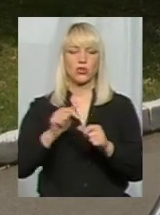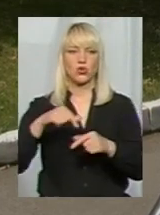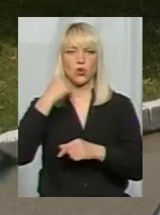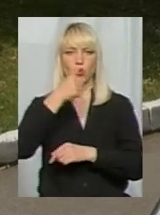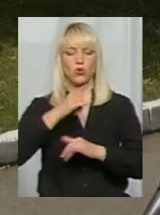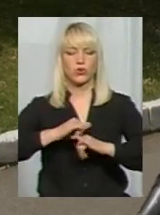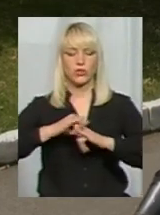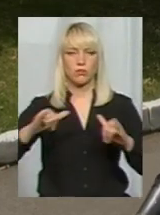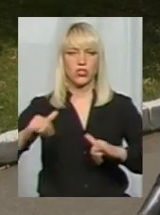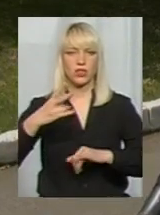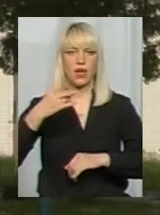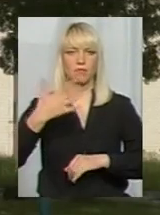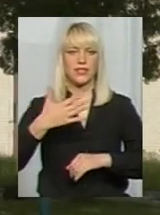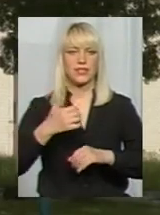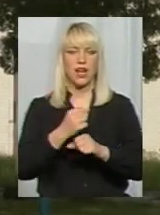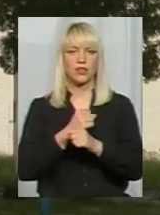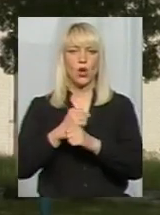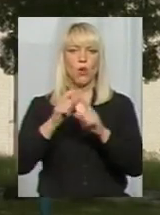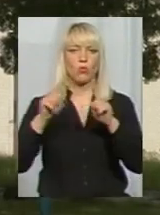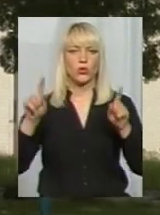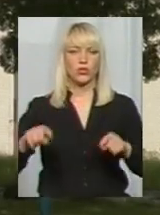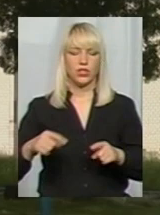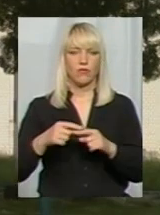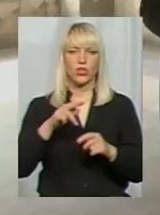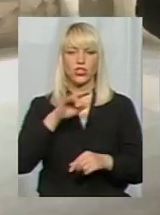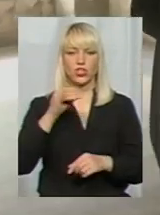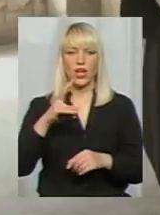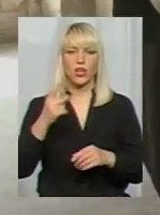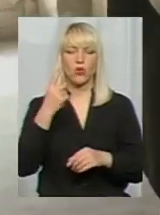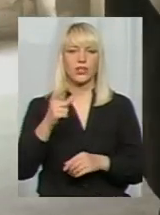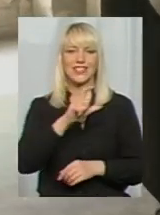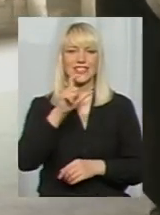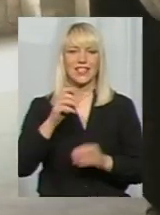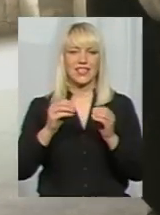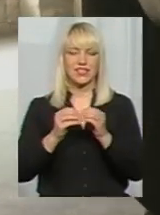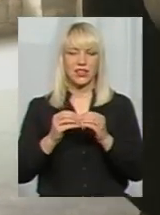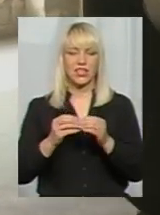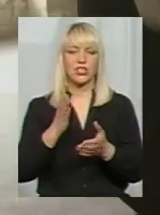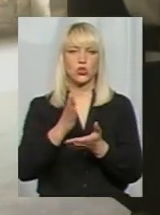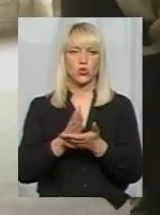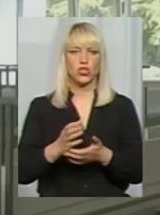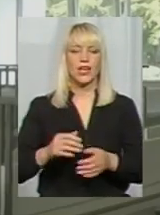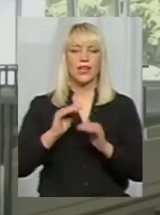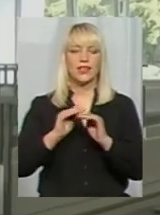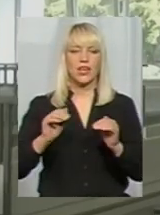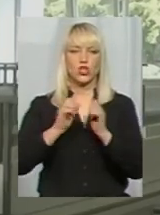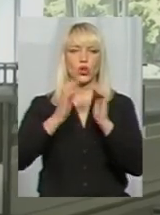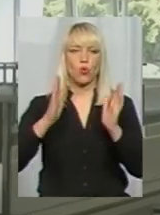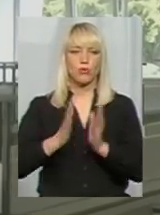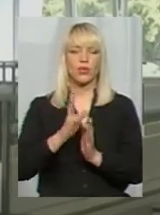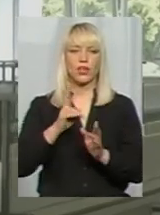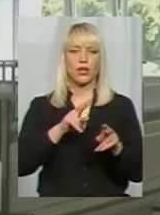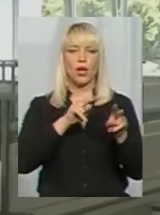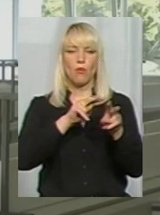збільшили на 50 потівок. Табір Чайка – один із десяти існуючих оздоровчих дитячих комплексів Хмельниччини, який проінспектує